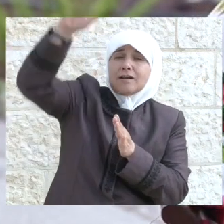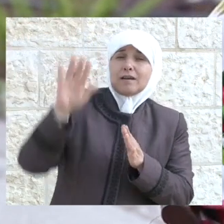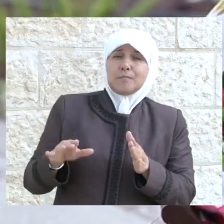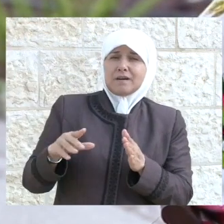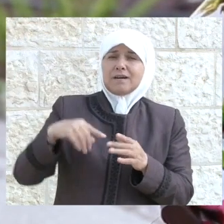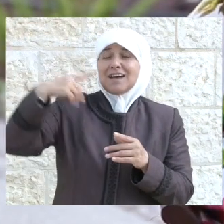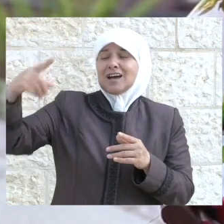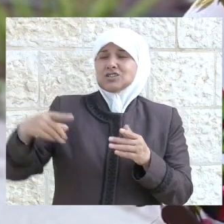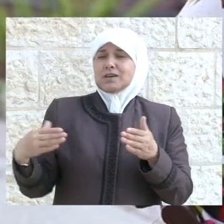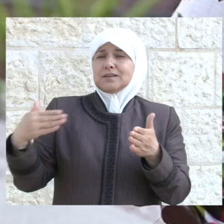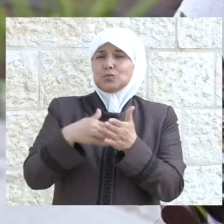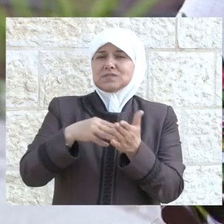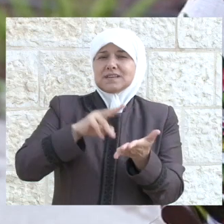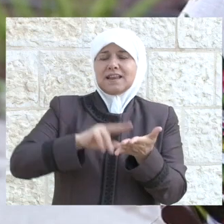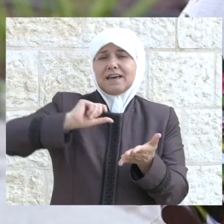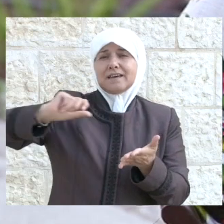من لا يسمع صوته يعني.